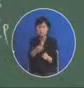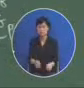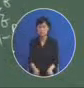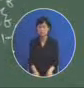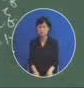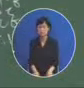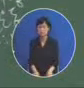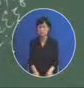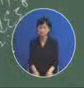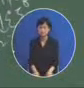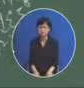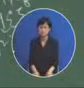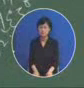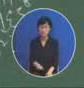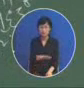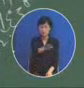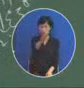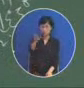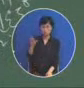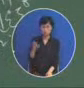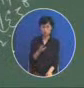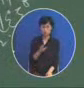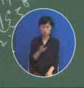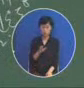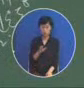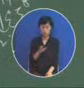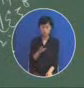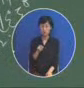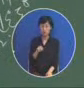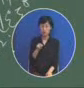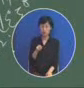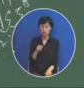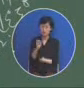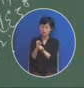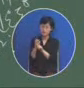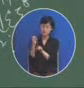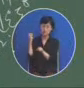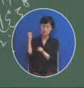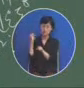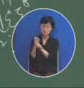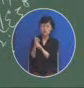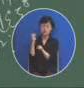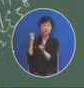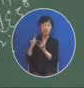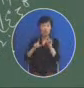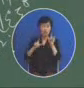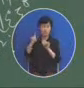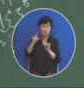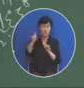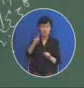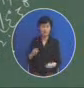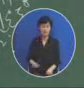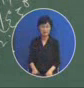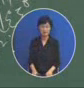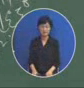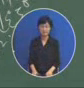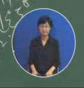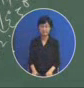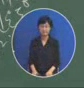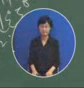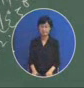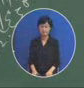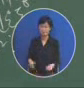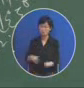아직도 사람들은 잘 모르고 있어요. 우리 교회 지금 30년 전에 여기 생겼거든요. And people still really don't know very well. This church was established 30 years ago. 이 주위에서는